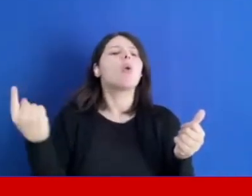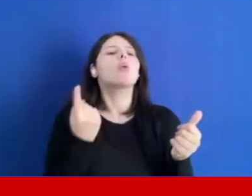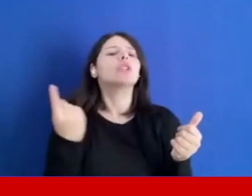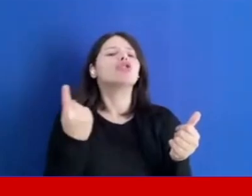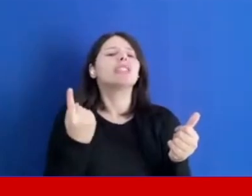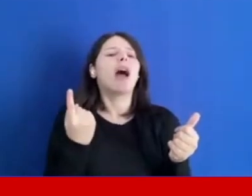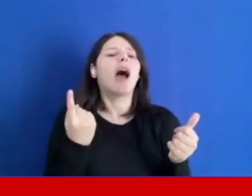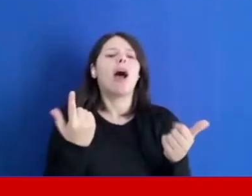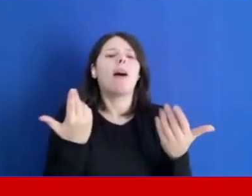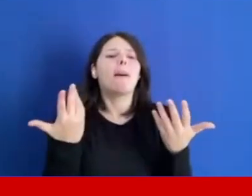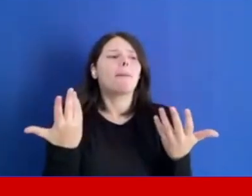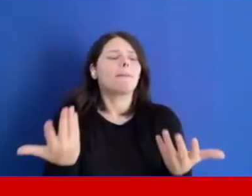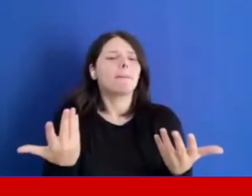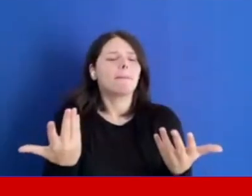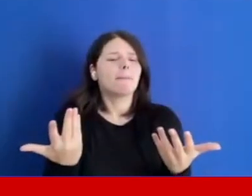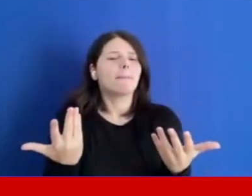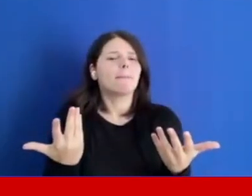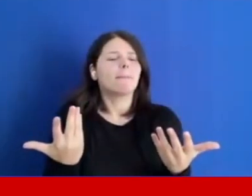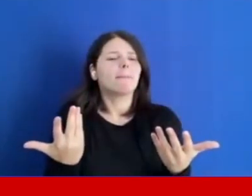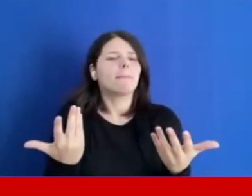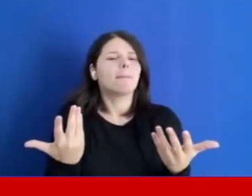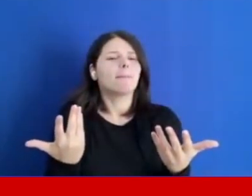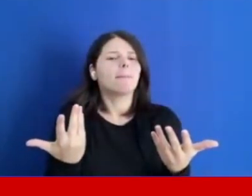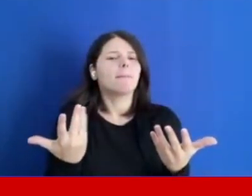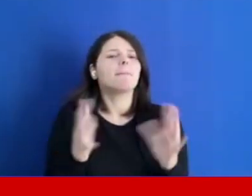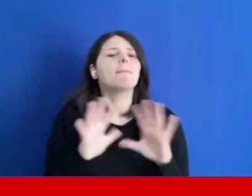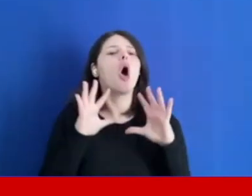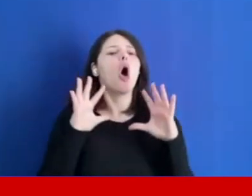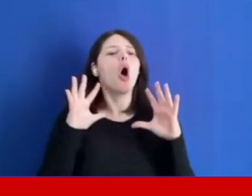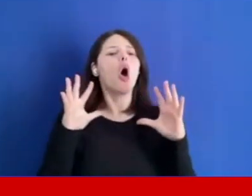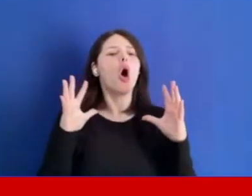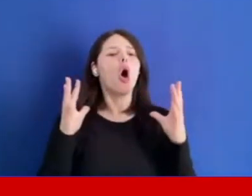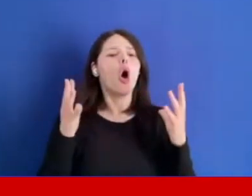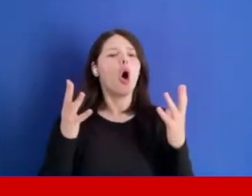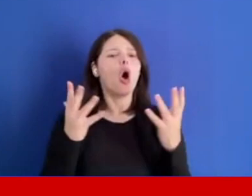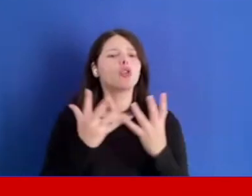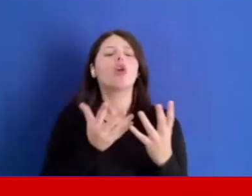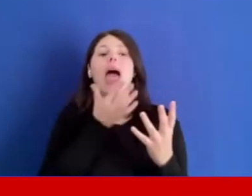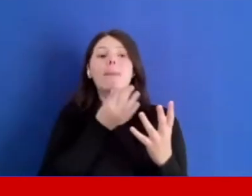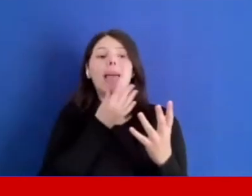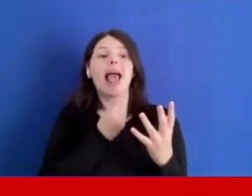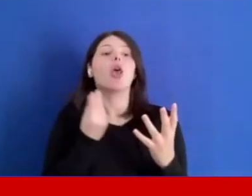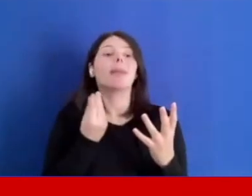soprattutto parliamo di il mondo, come dice il proverbio, è bello perché è vario.